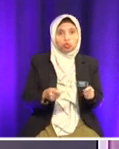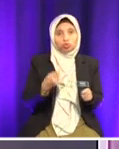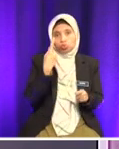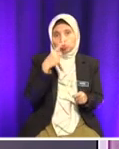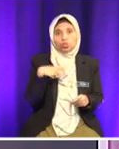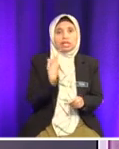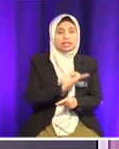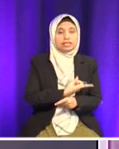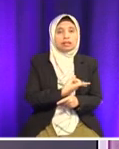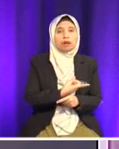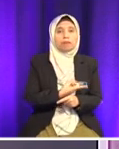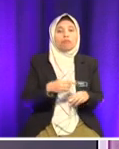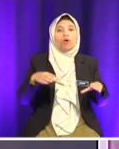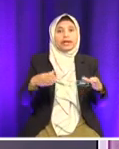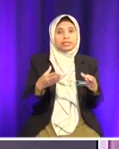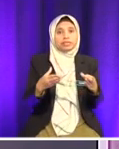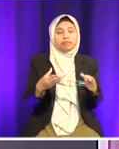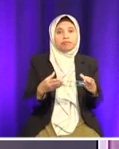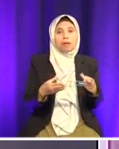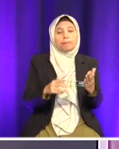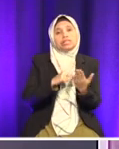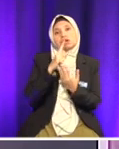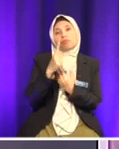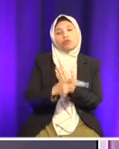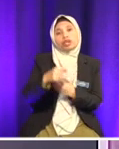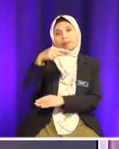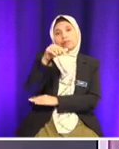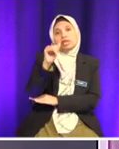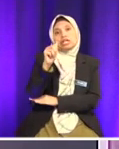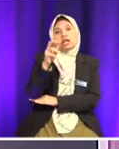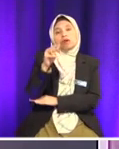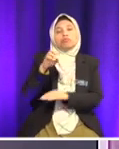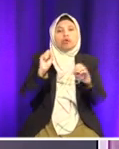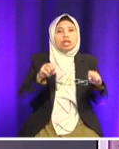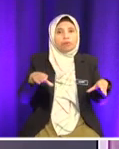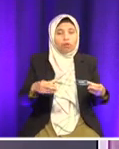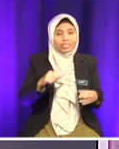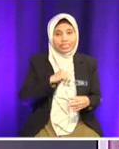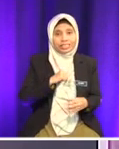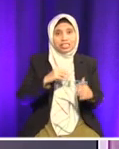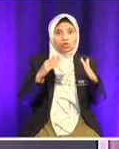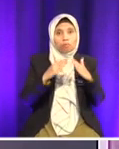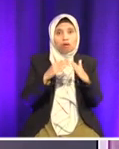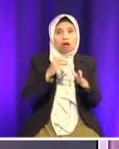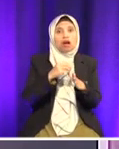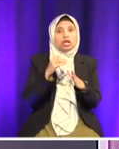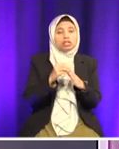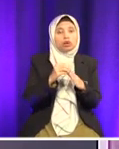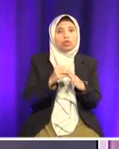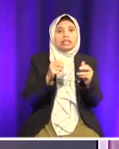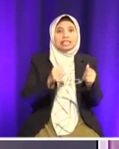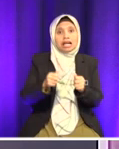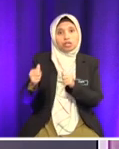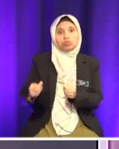qiyamul Lail untuk kita program qiyamul Lail sama adik kita buat sendiri di rumah ataupun ada program-programnya yang diaturkan di sekolah